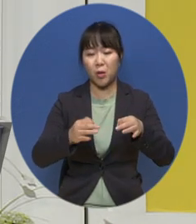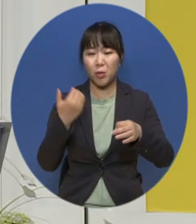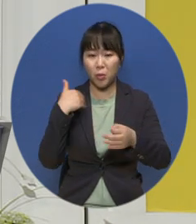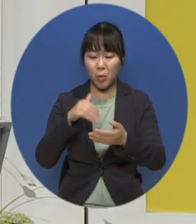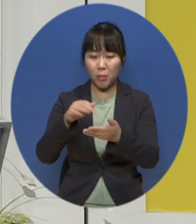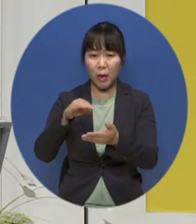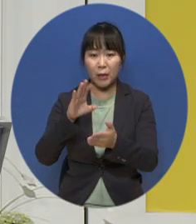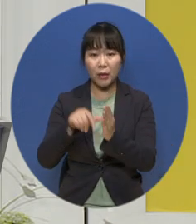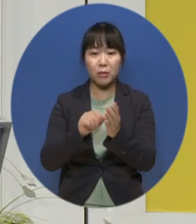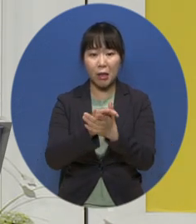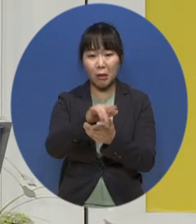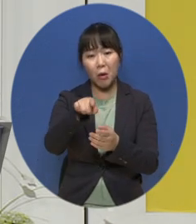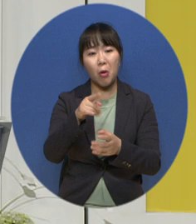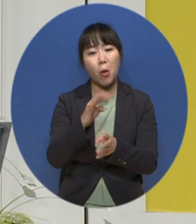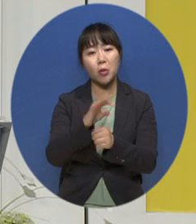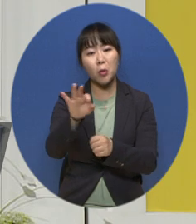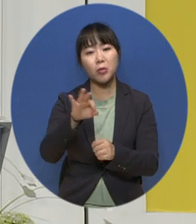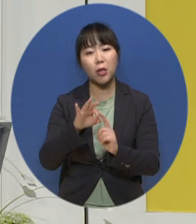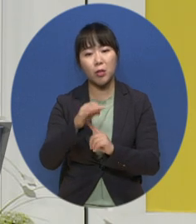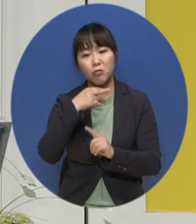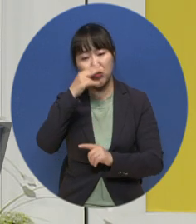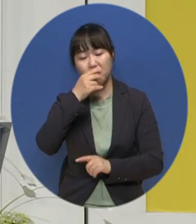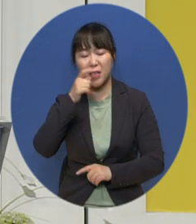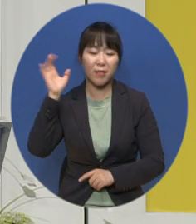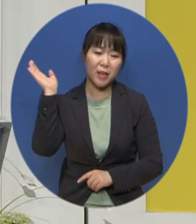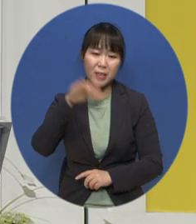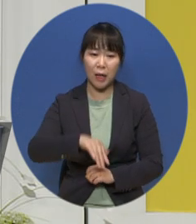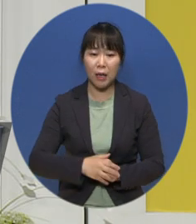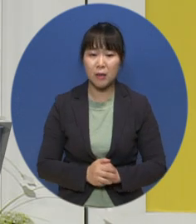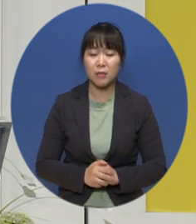친구는 울리게 야은 의도는 단순 보러가자